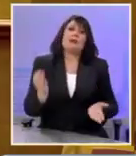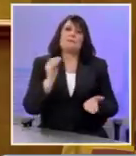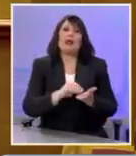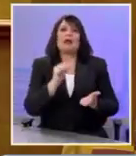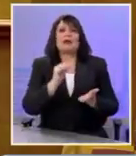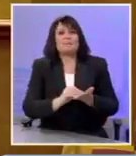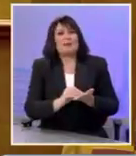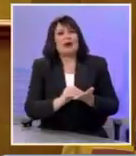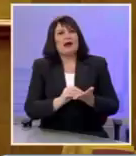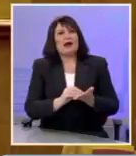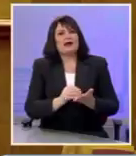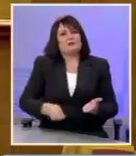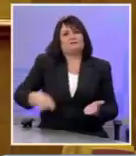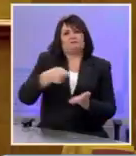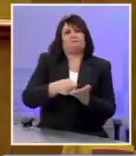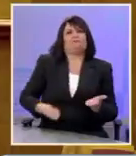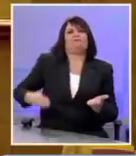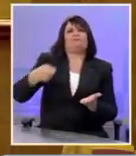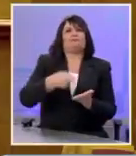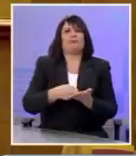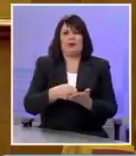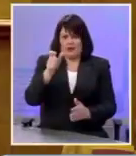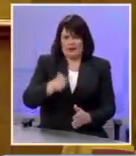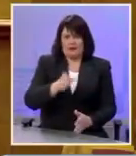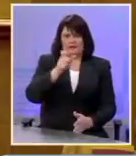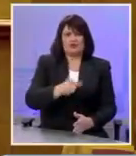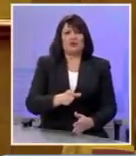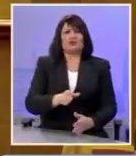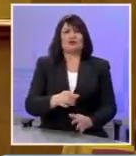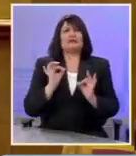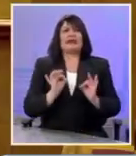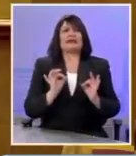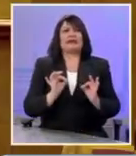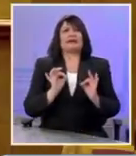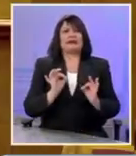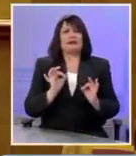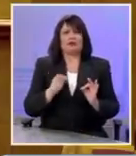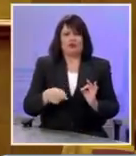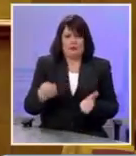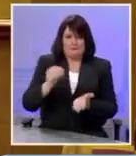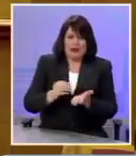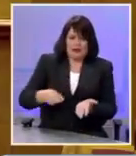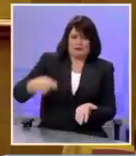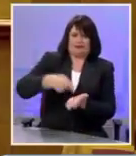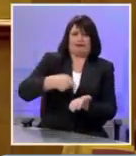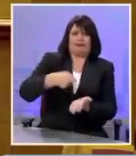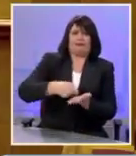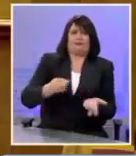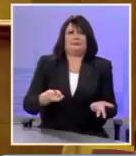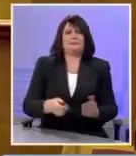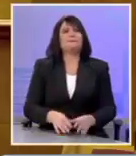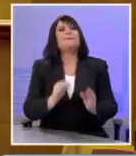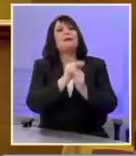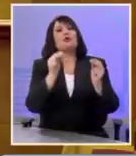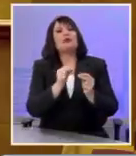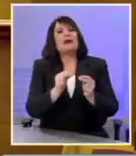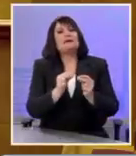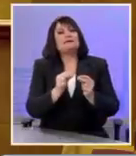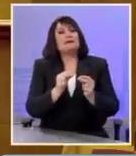ξαναβάζεις το χέρι στην τσέπη εκείνου που ήταν συνεπής. Συμπέρασμα, η